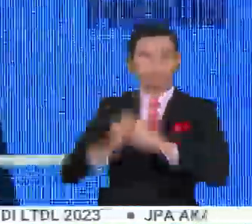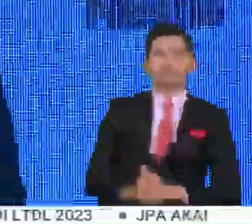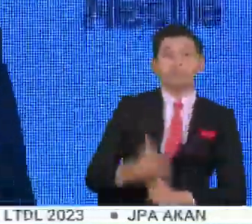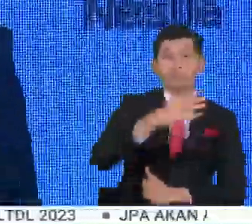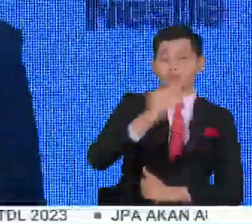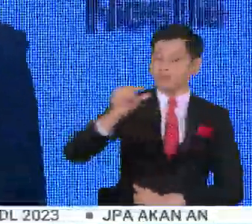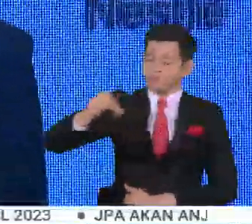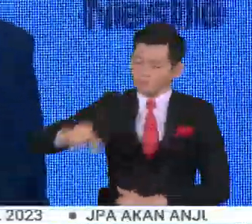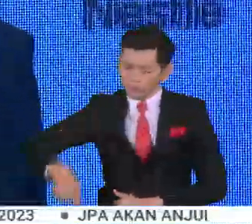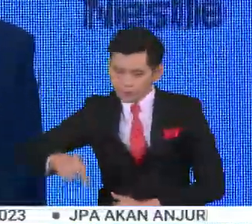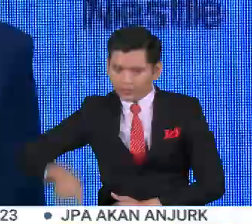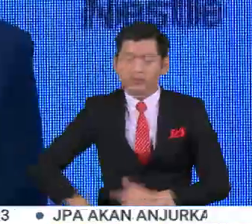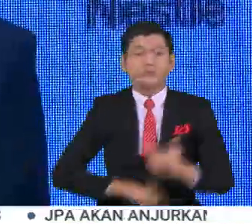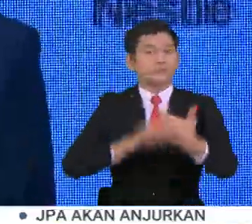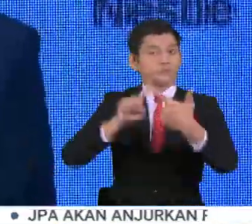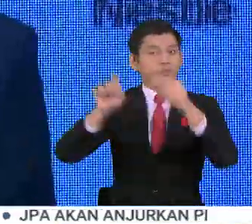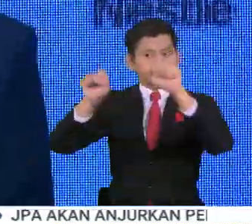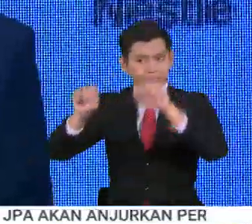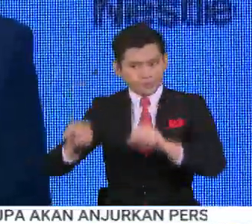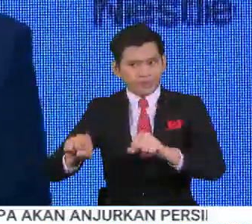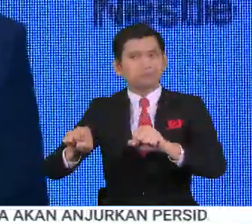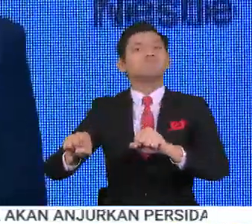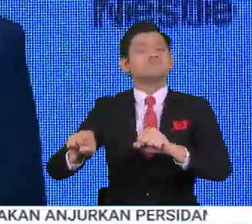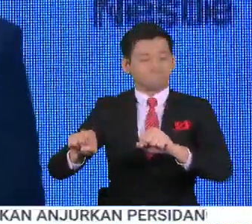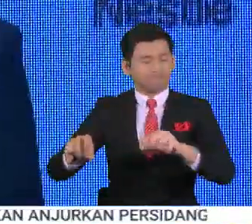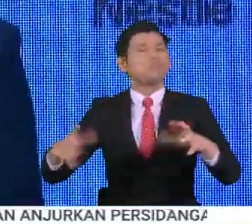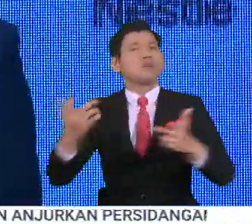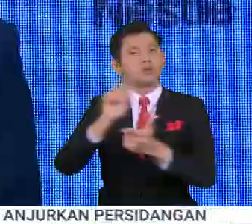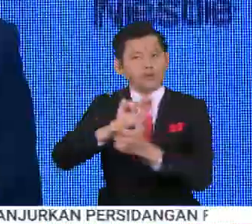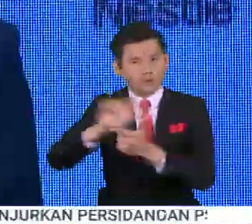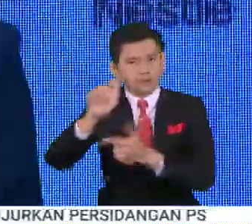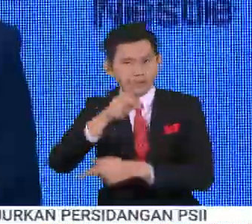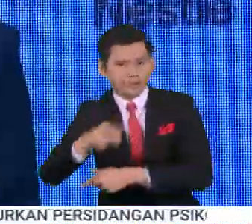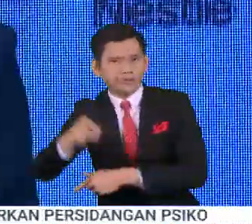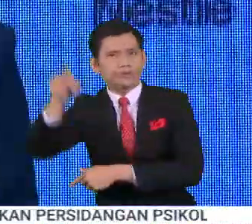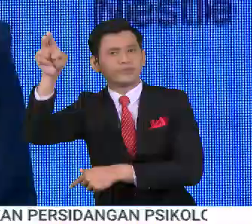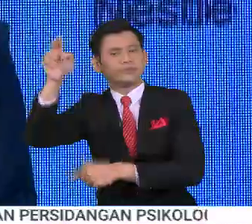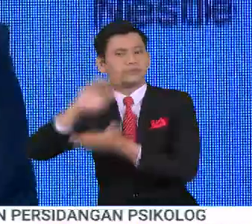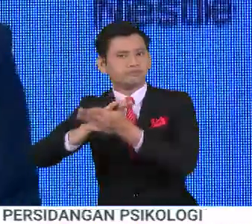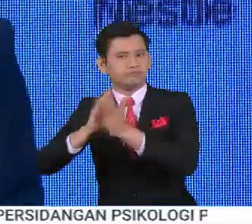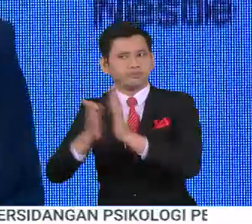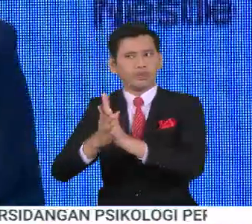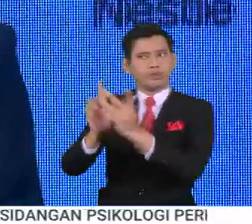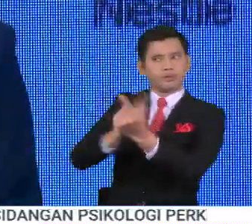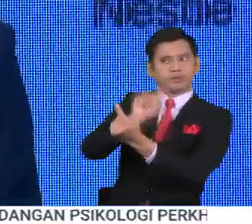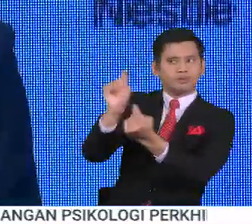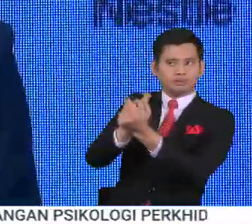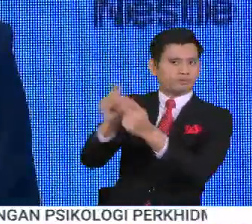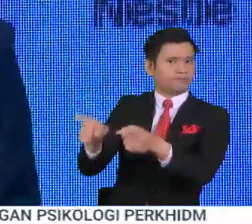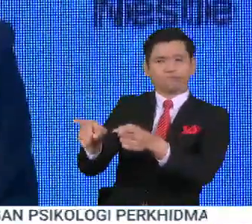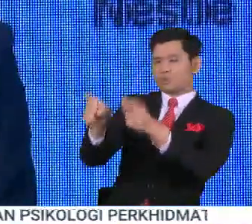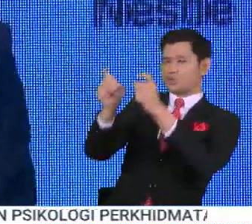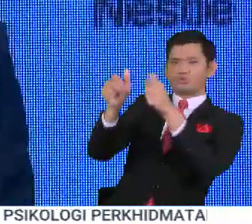dan keupayaan memberi kelulusan yang halal tetapi dengan keadaan yang sangat cepat dan pantas.